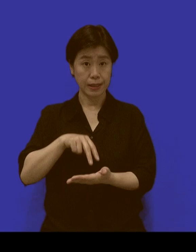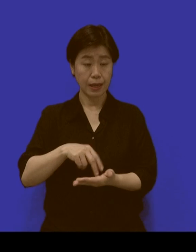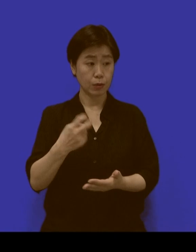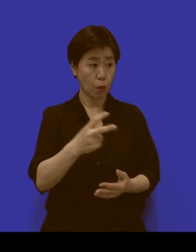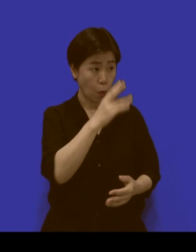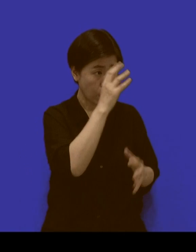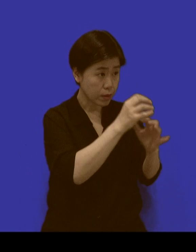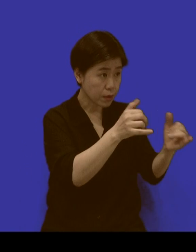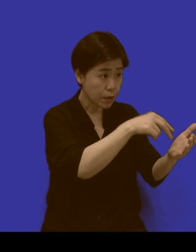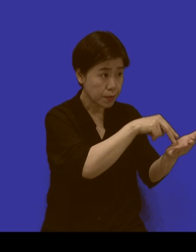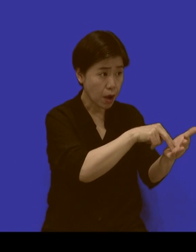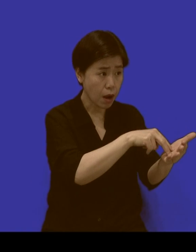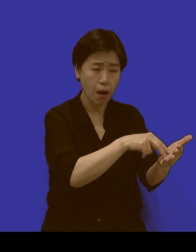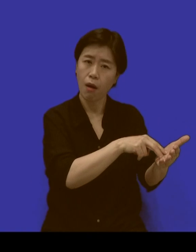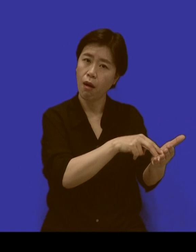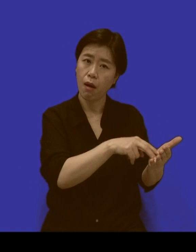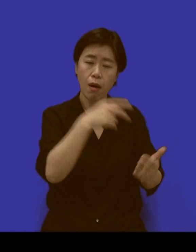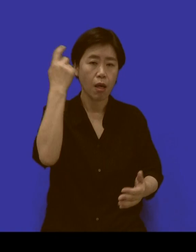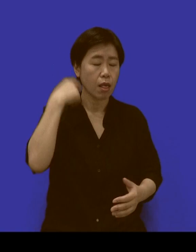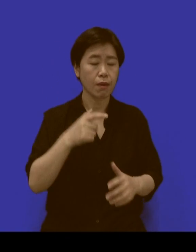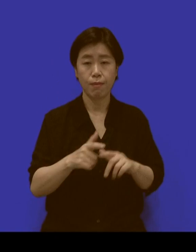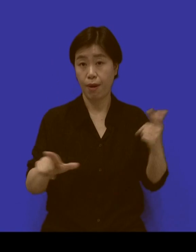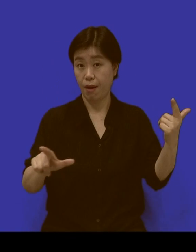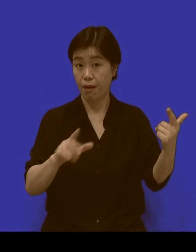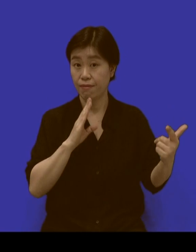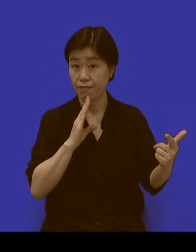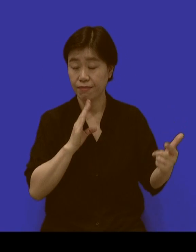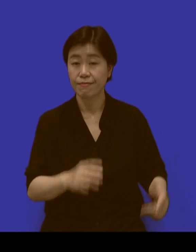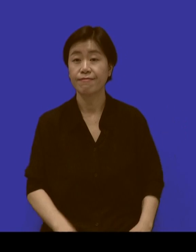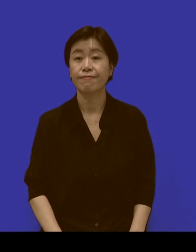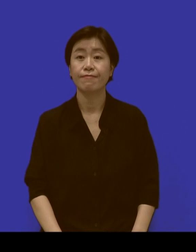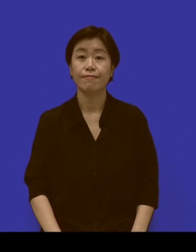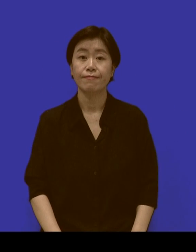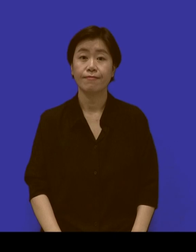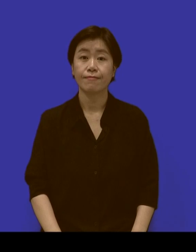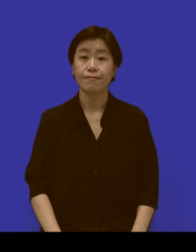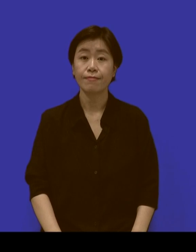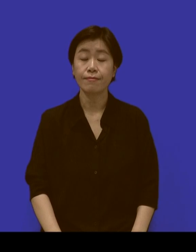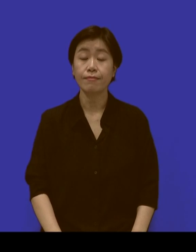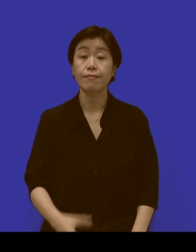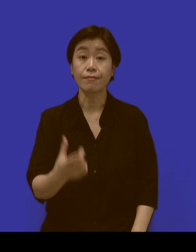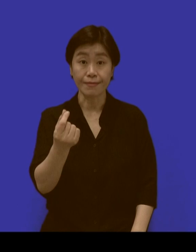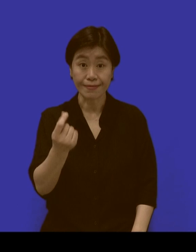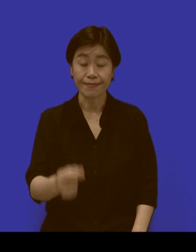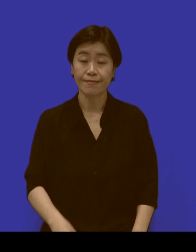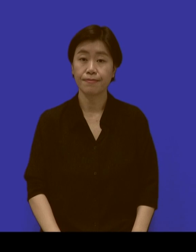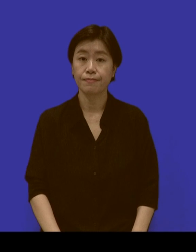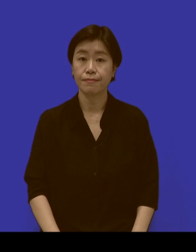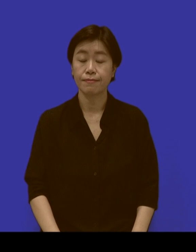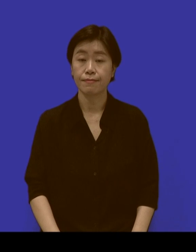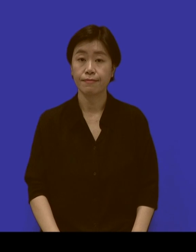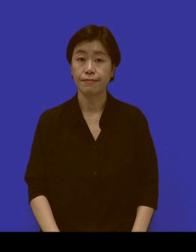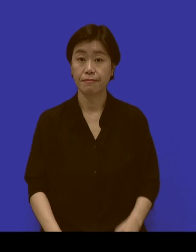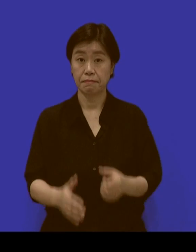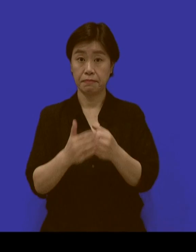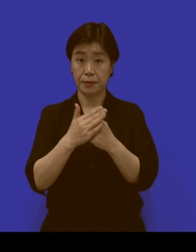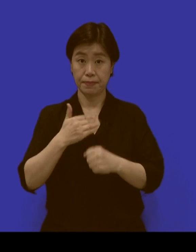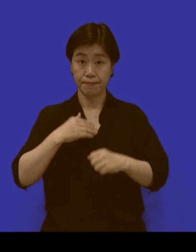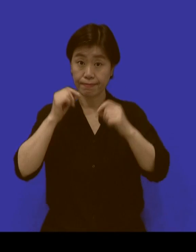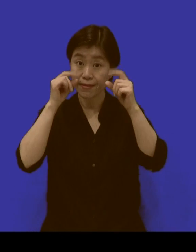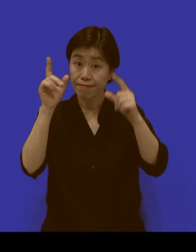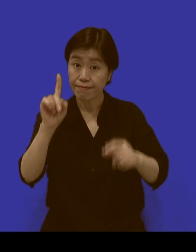환자에게도 맞습니다. 굉장히 터치가 다를 것 같아요. 맞습니다. 그죠? 맞습니다. 네. 그래서 저도